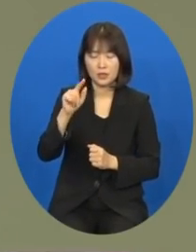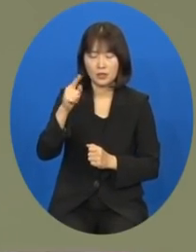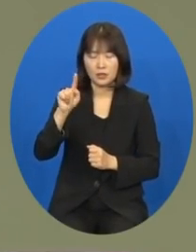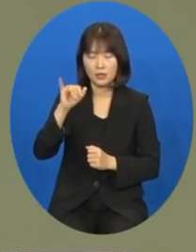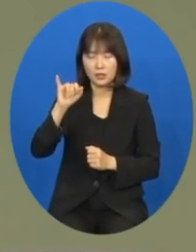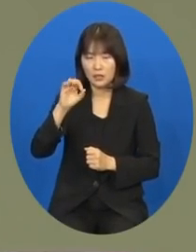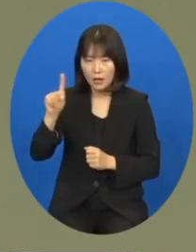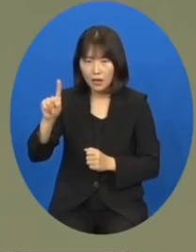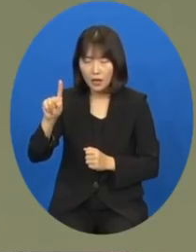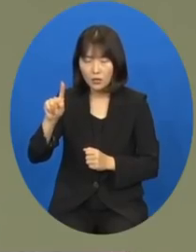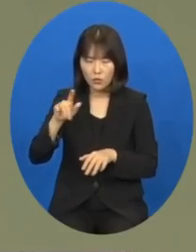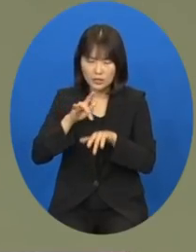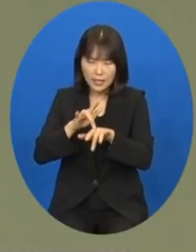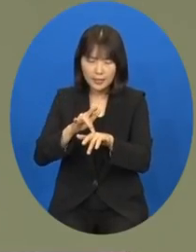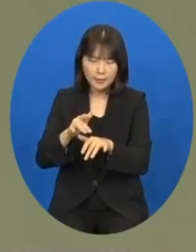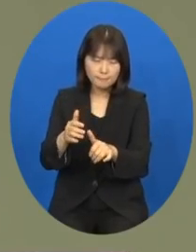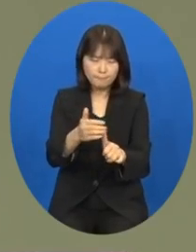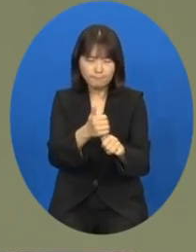사람입니다